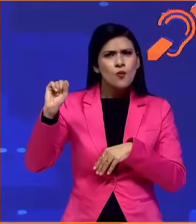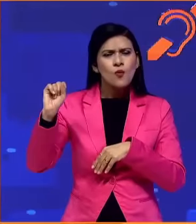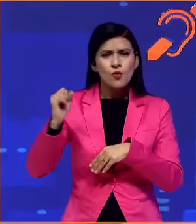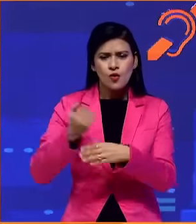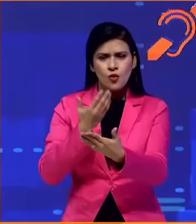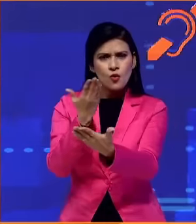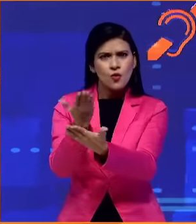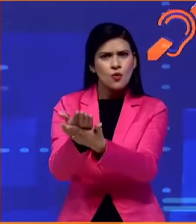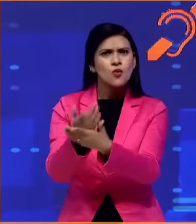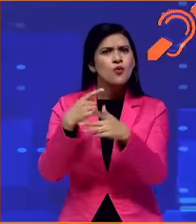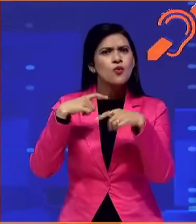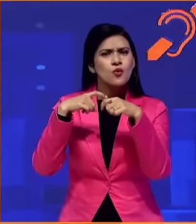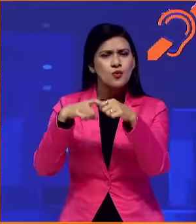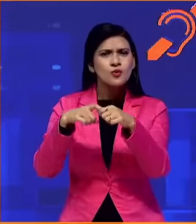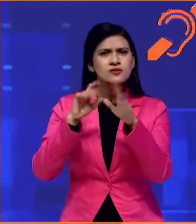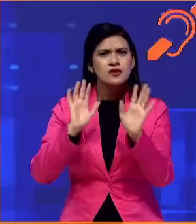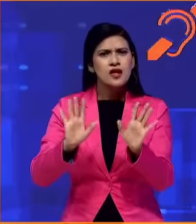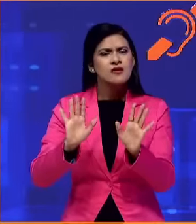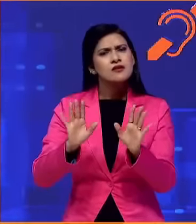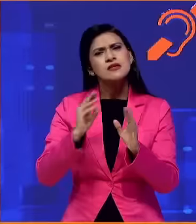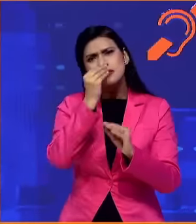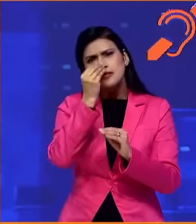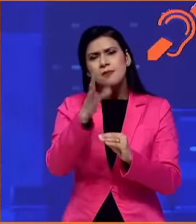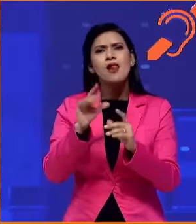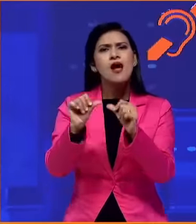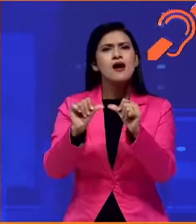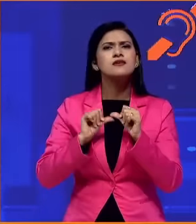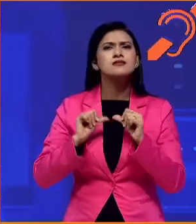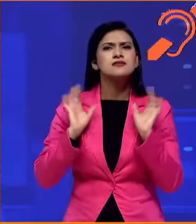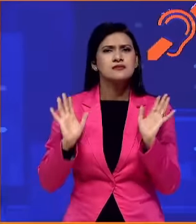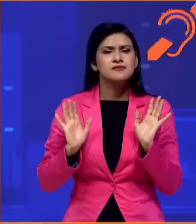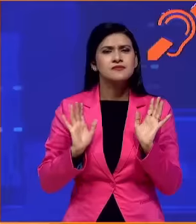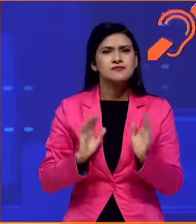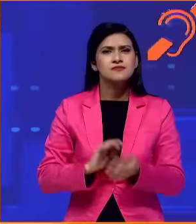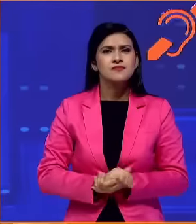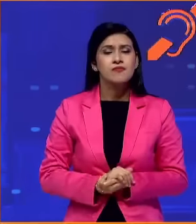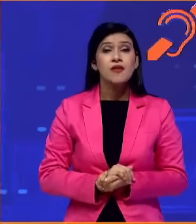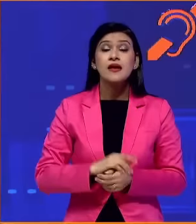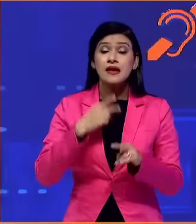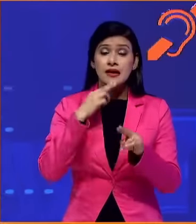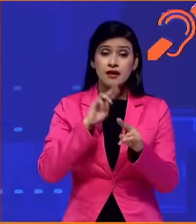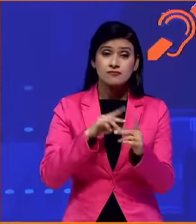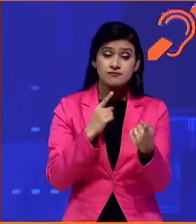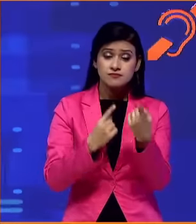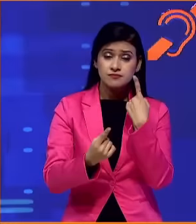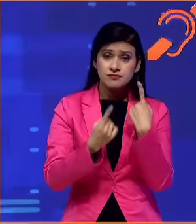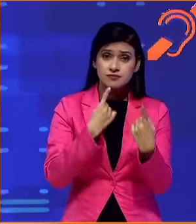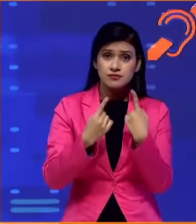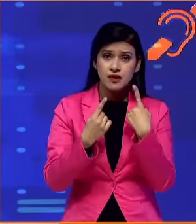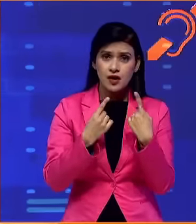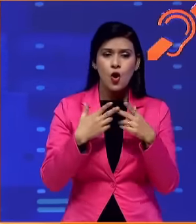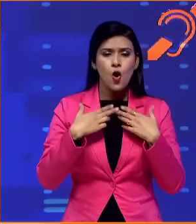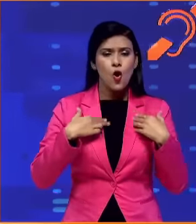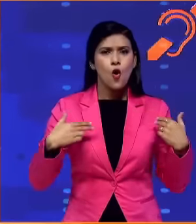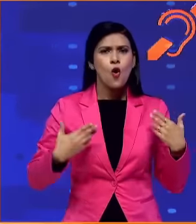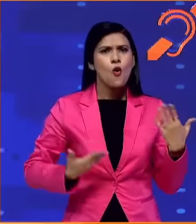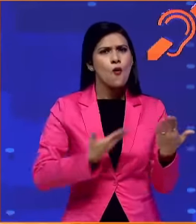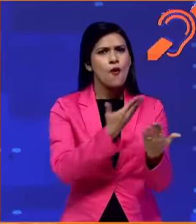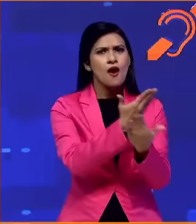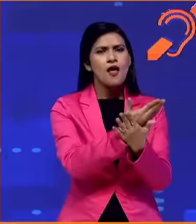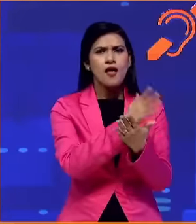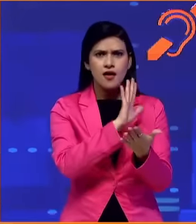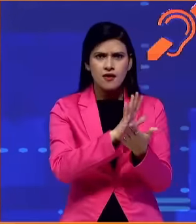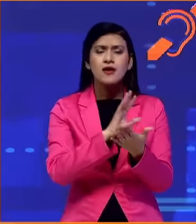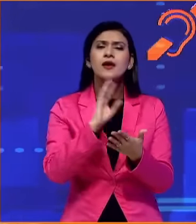क्योंकिमैंइसपरकिसीविवादमेंनहींपड़नाचाहता। लेकिनअगरसेबी किसीचीजकीजांचकररहाहैयाकिसीने अदालतमेंकोईमामलादायरकियाहै,तो सरकार